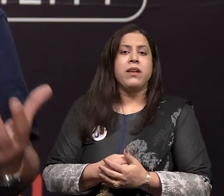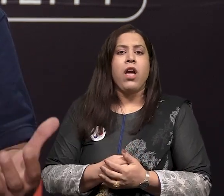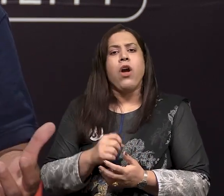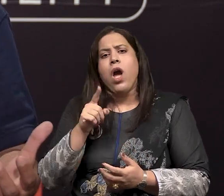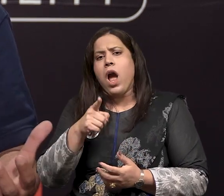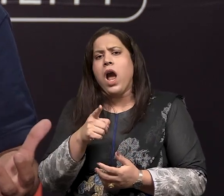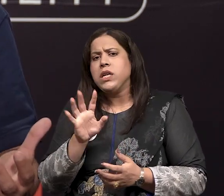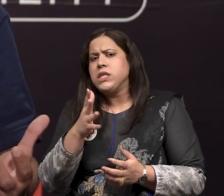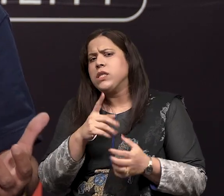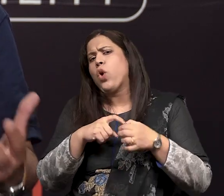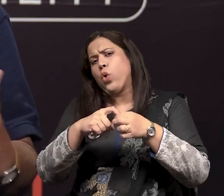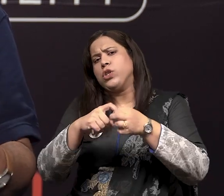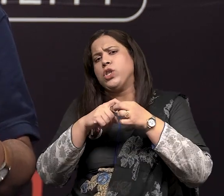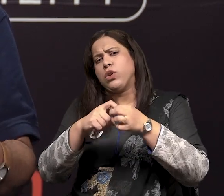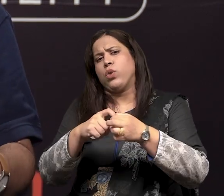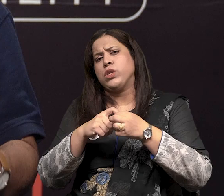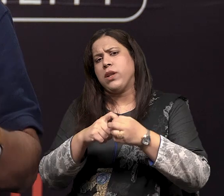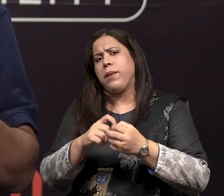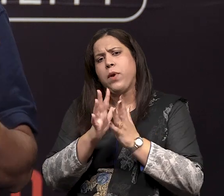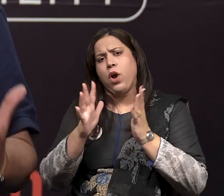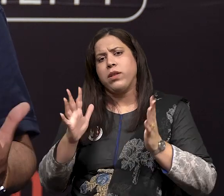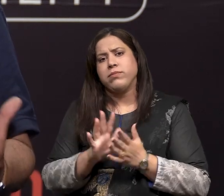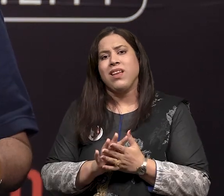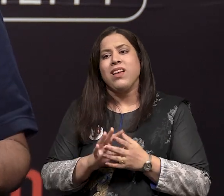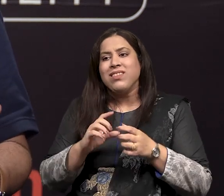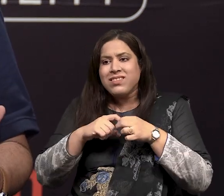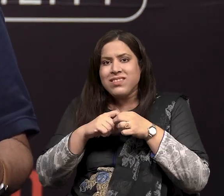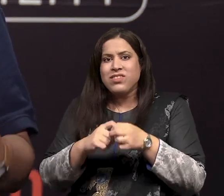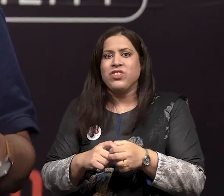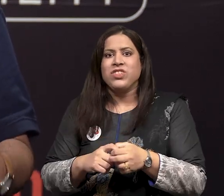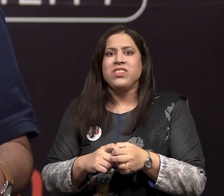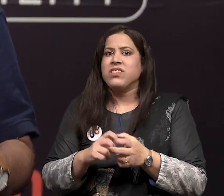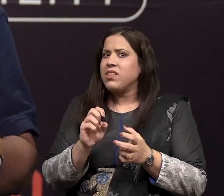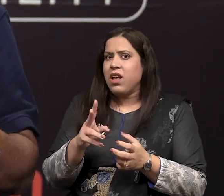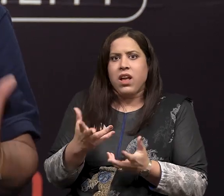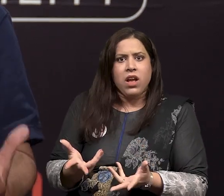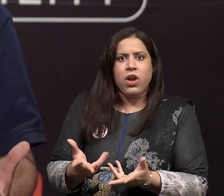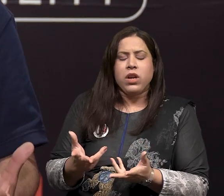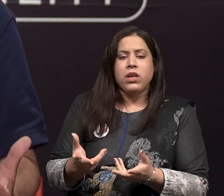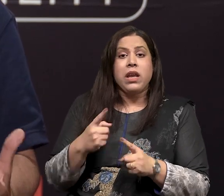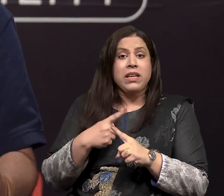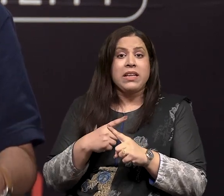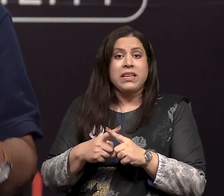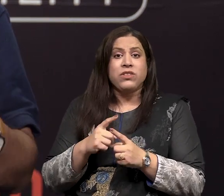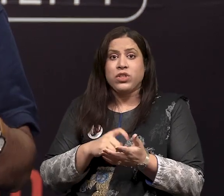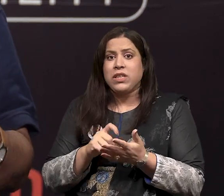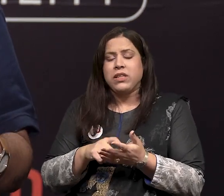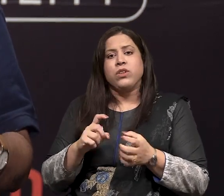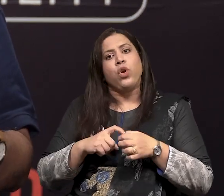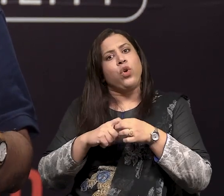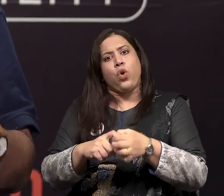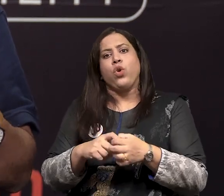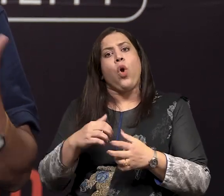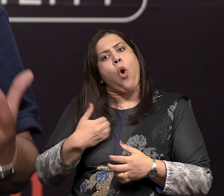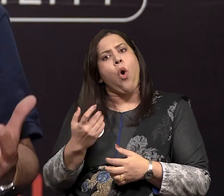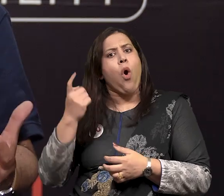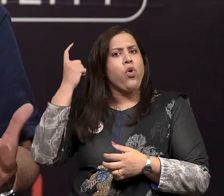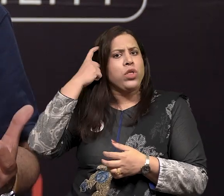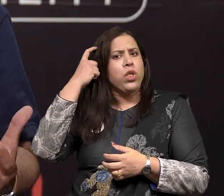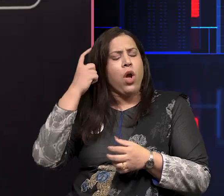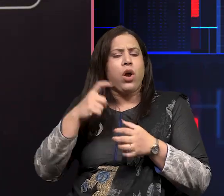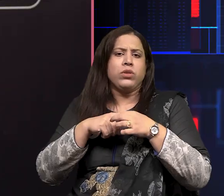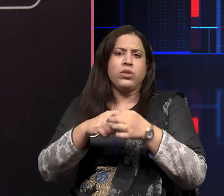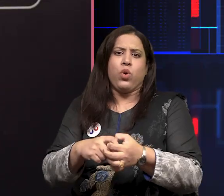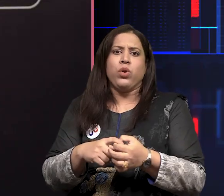हर चीज़ को क्वेश्चन करते हैं. एंड देन यू रियलाइज़ के you can question anything. You can question your own habits as well. You can question your own thoughts